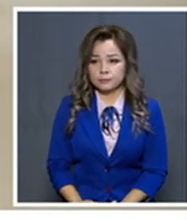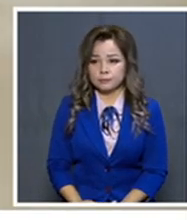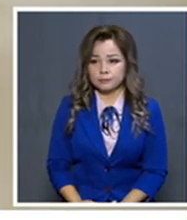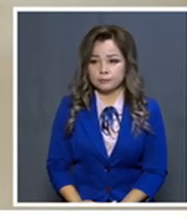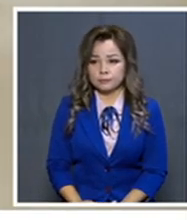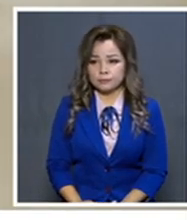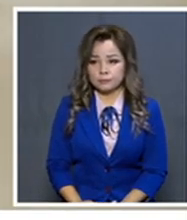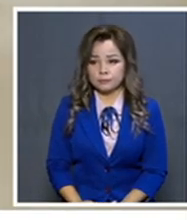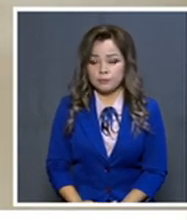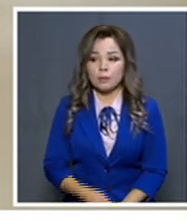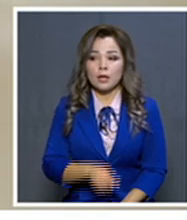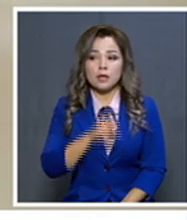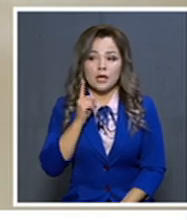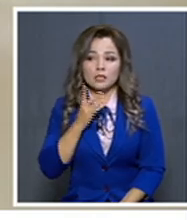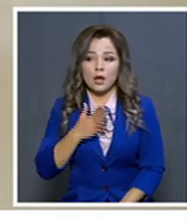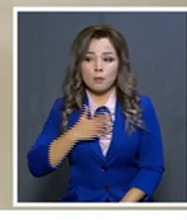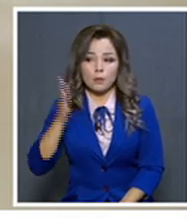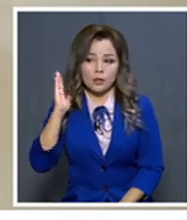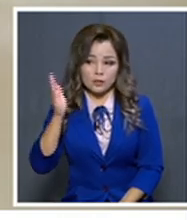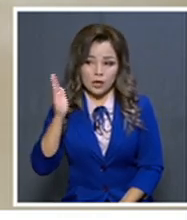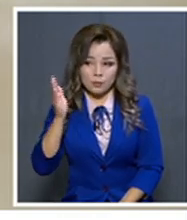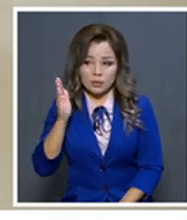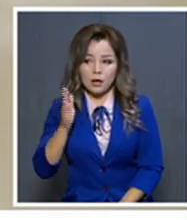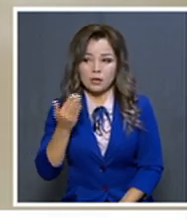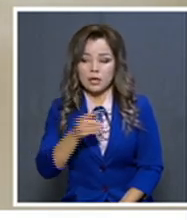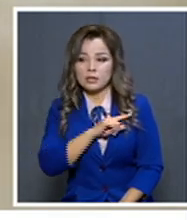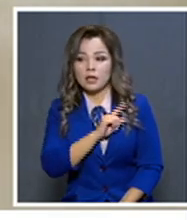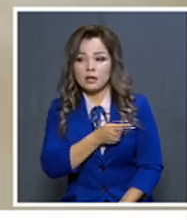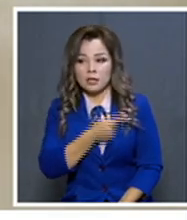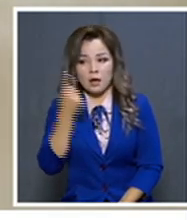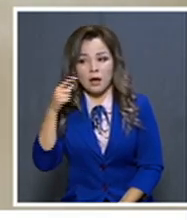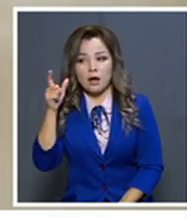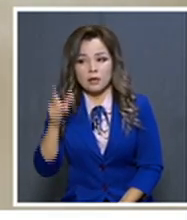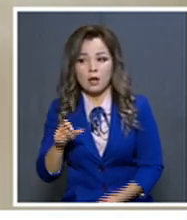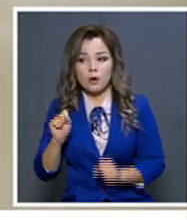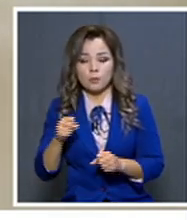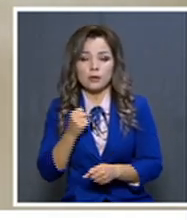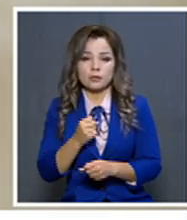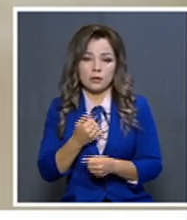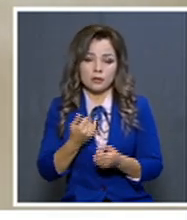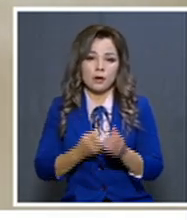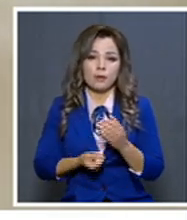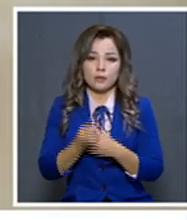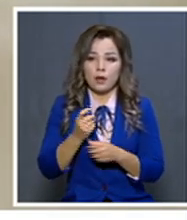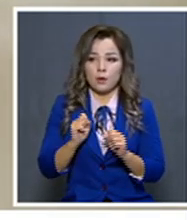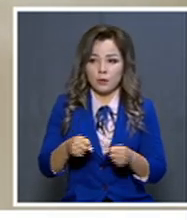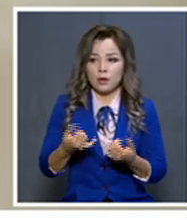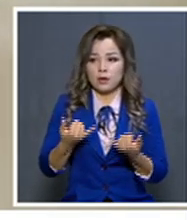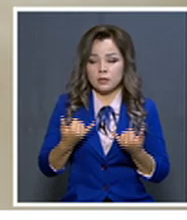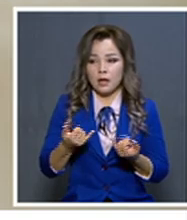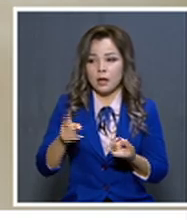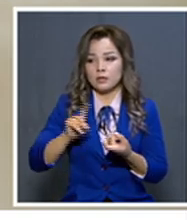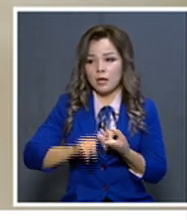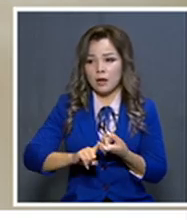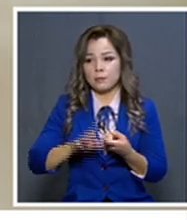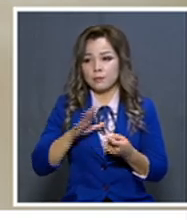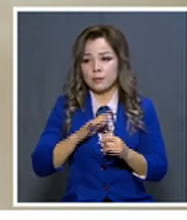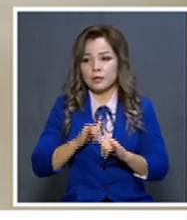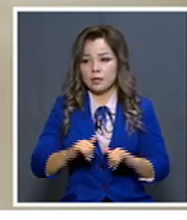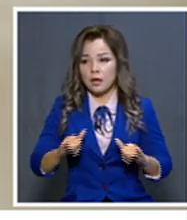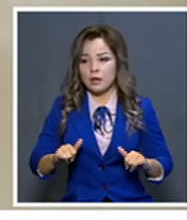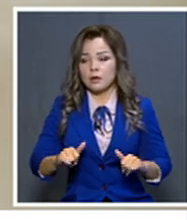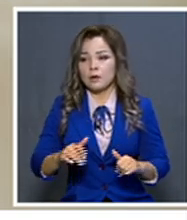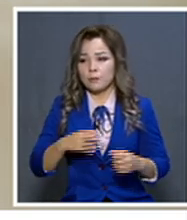келешегіміз. Жастар біздің келешегіміз. Олардың ішінен мықты ақын шығуы мүмкін, бәлкім мықты жазушы шығуы мүмкін. Сондықтан олардың қанатын